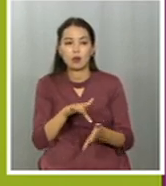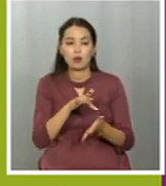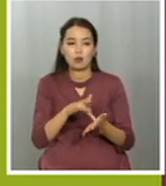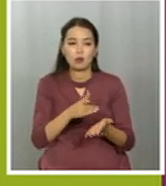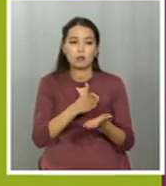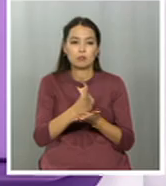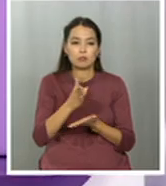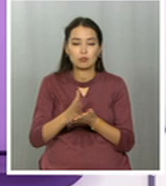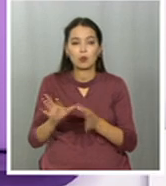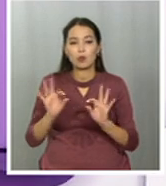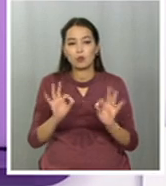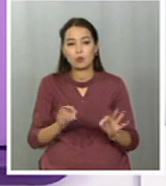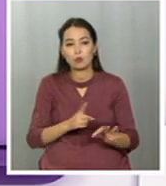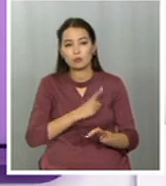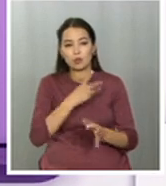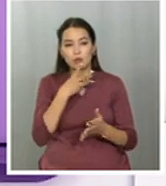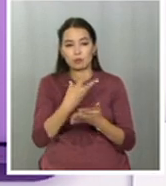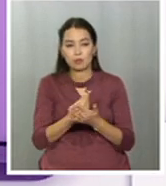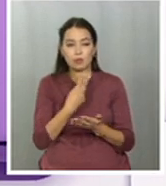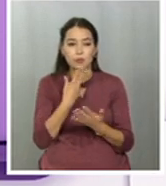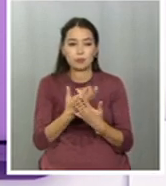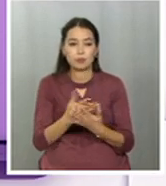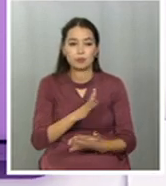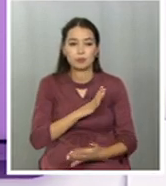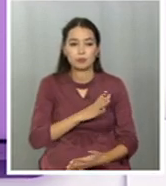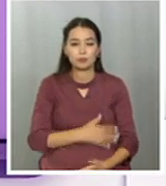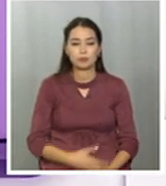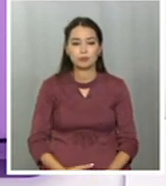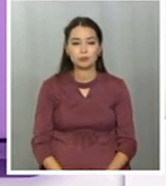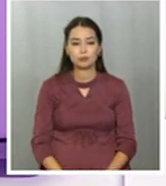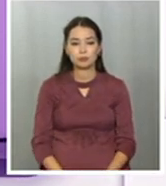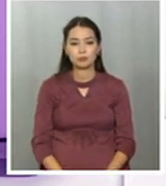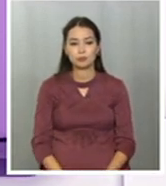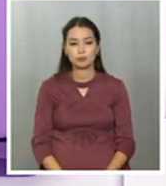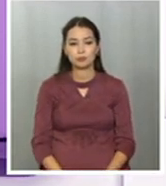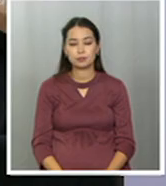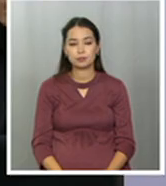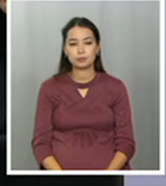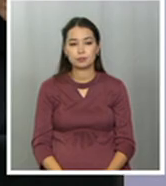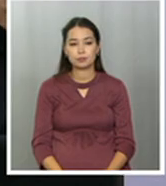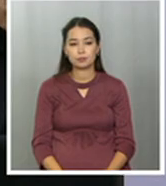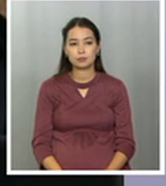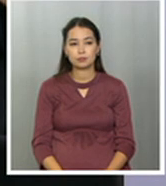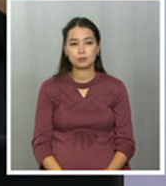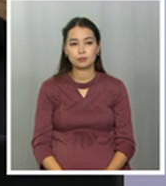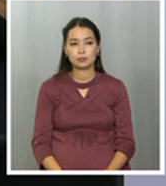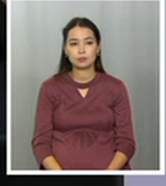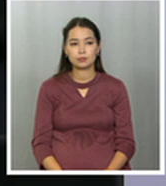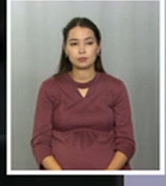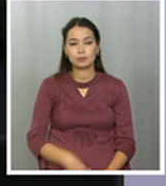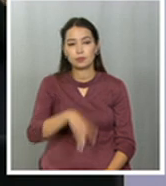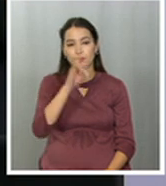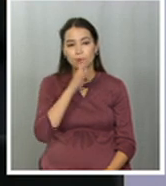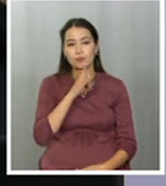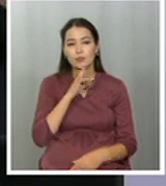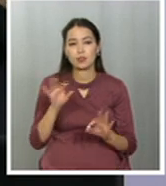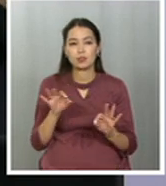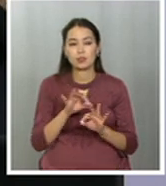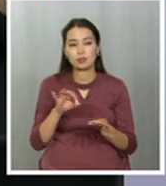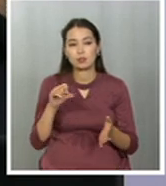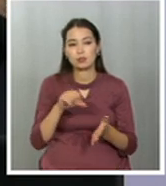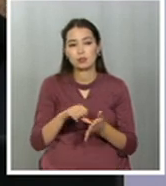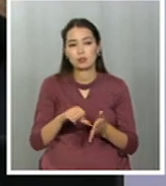көрсетеді. Қазақ музыкалық драматургиялық